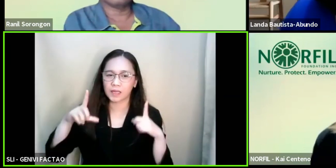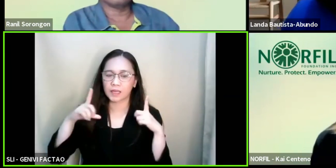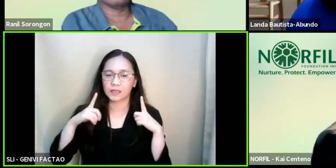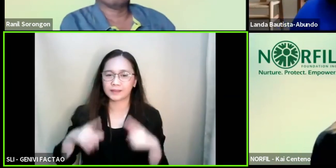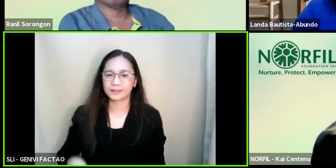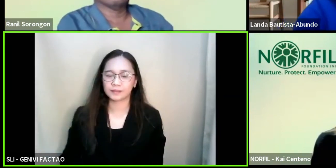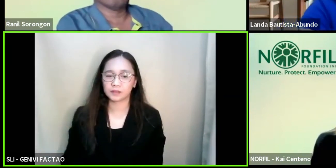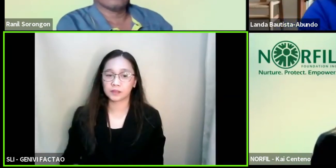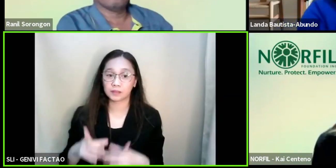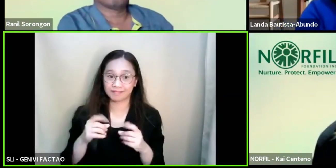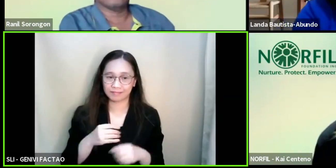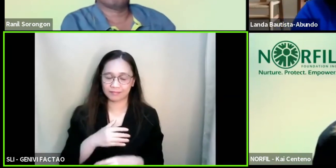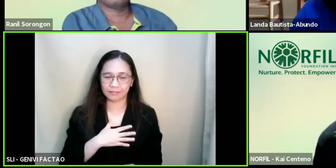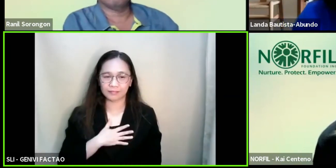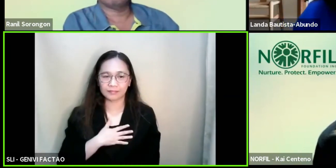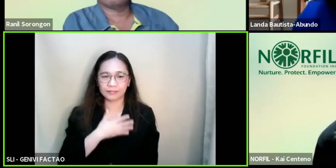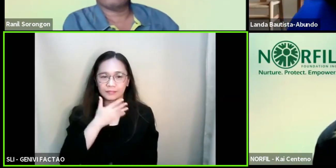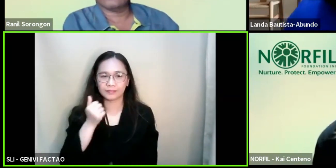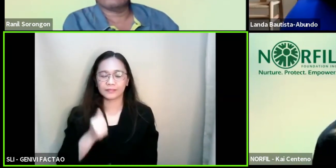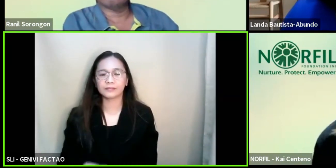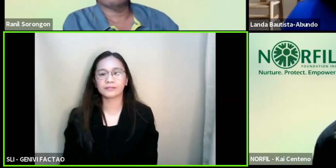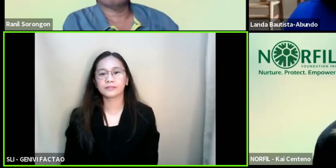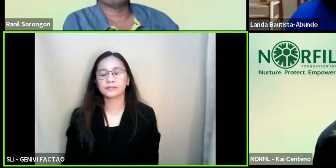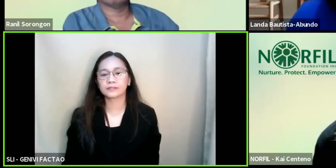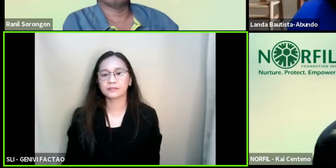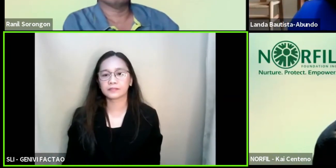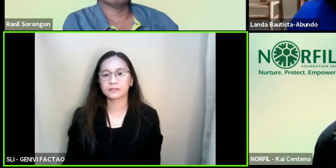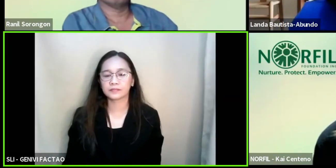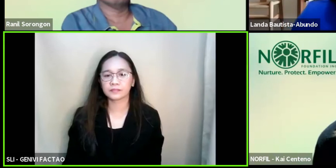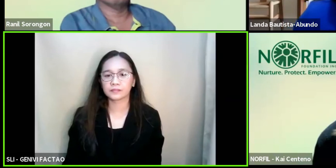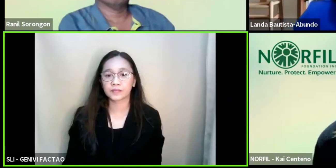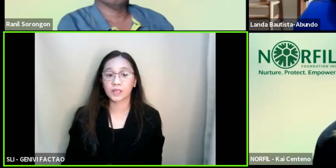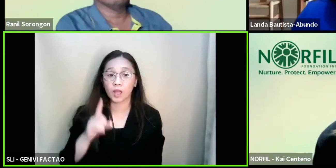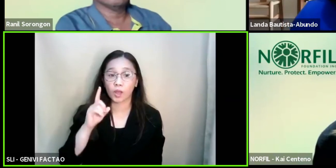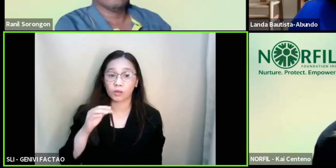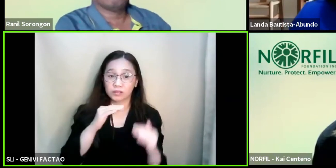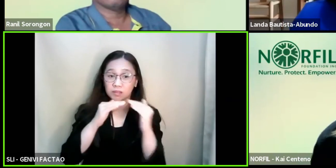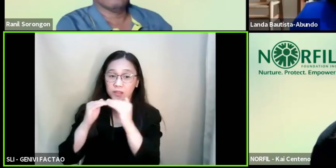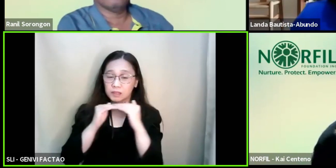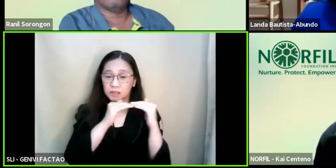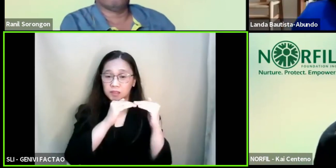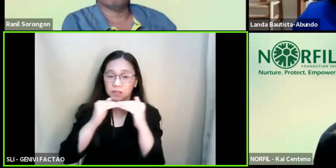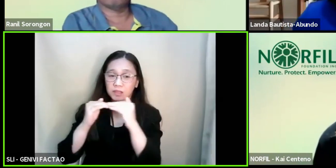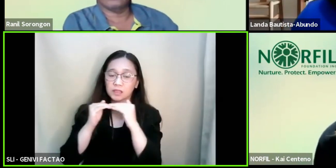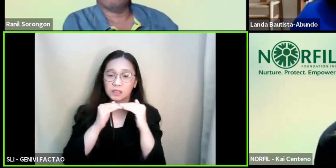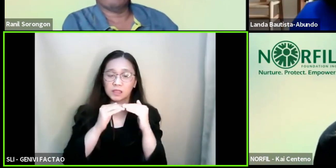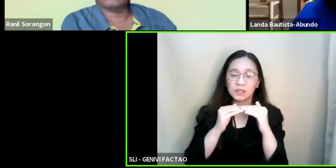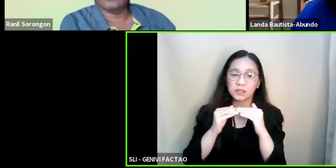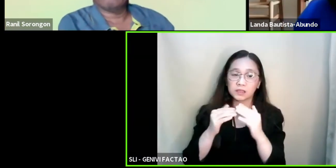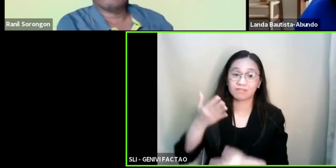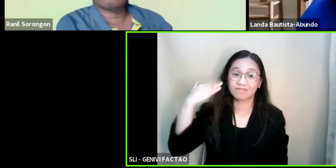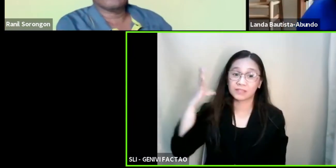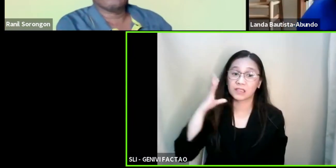best, na Sir Reniel. That is actually one of the common issues that we've encountered also, no,